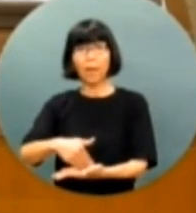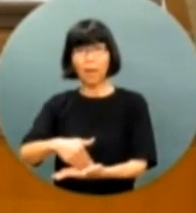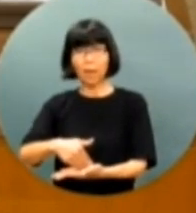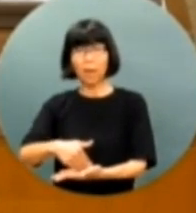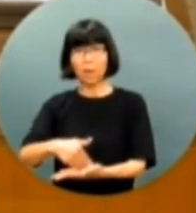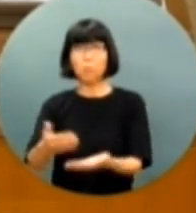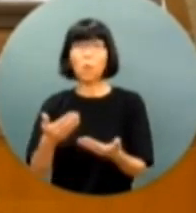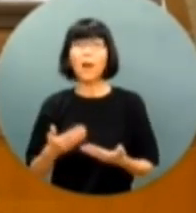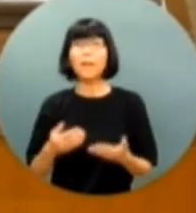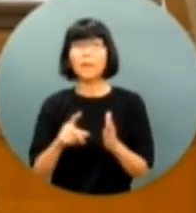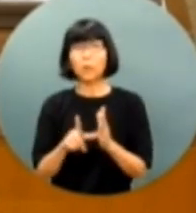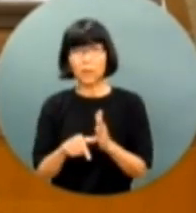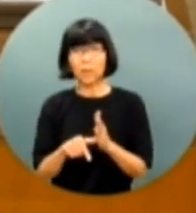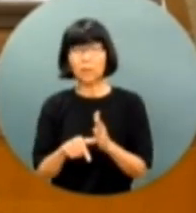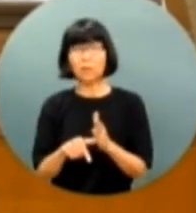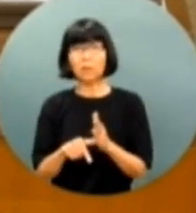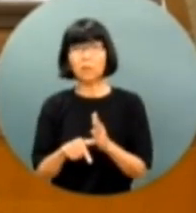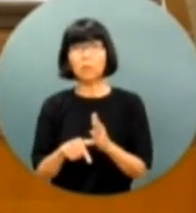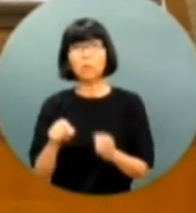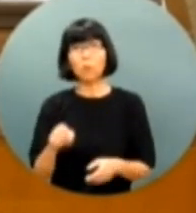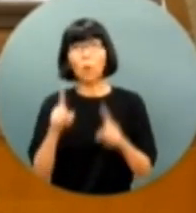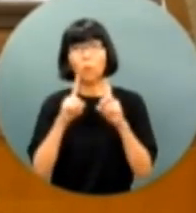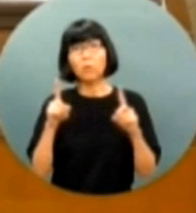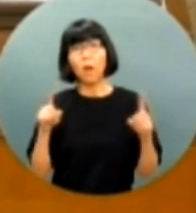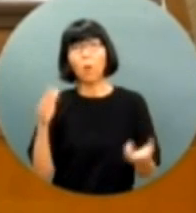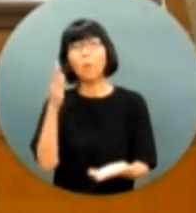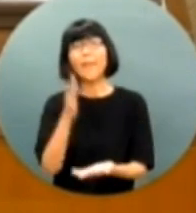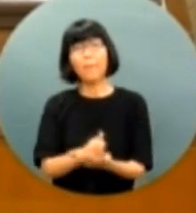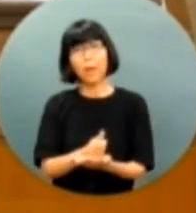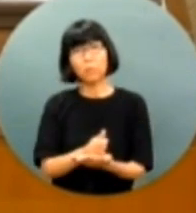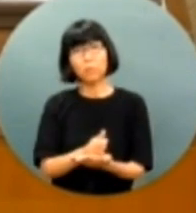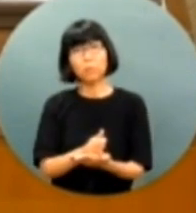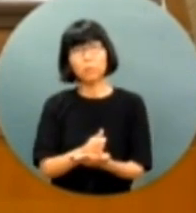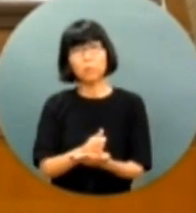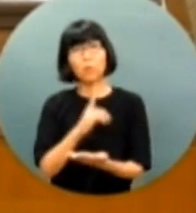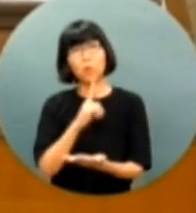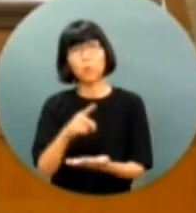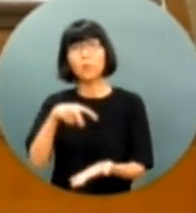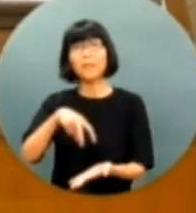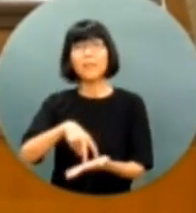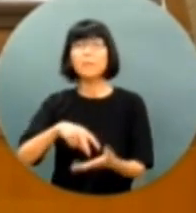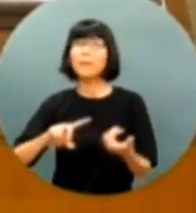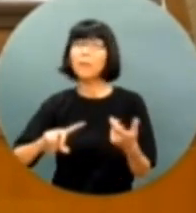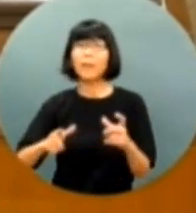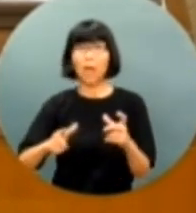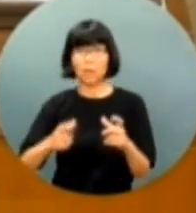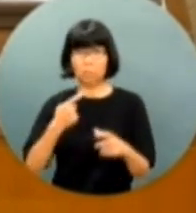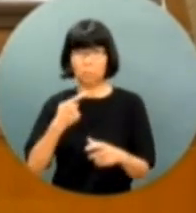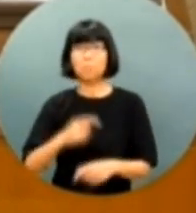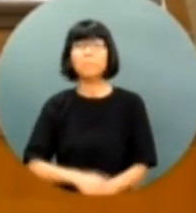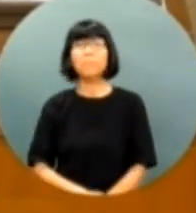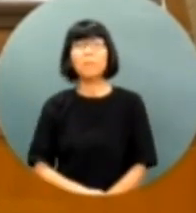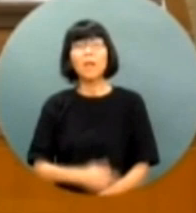ときに、これがその歌をやめなさいとか、そういう立場ではうちはないだろうと。でまたいろん